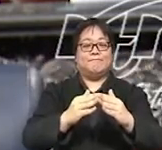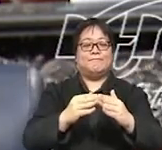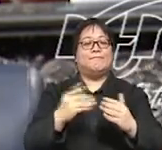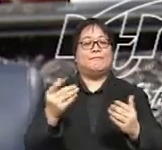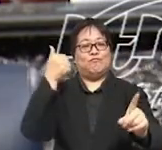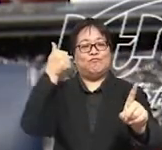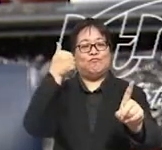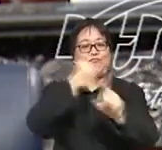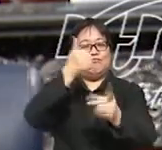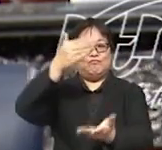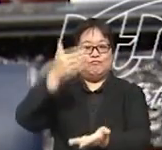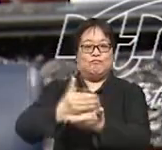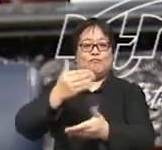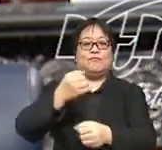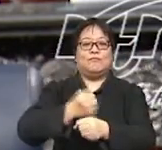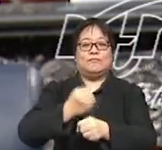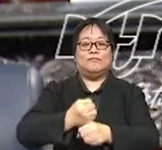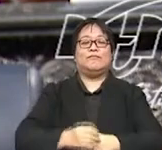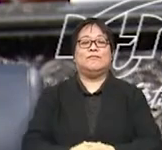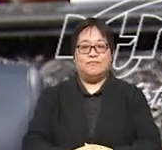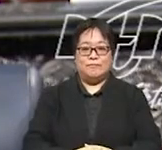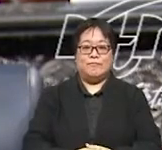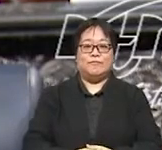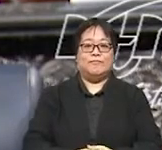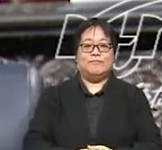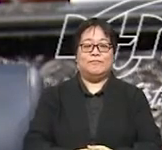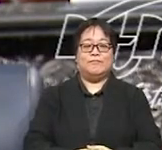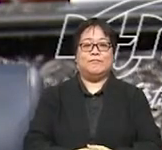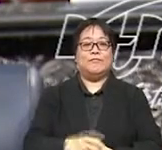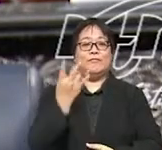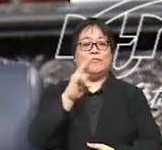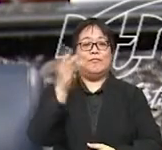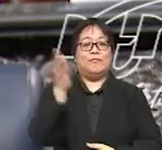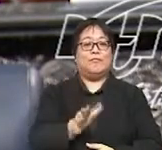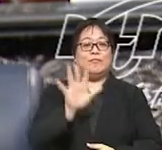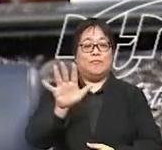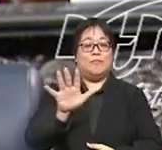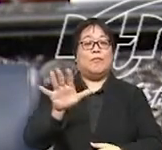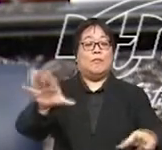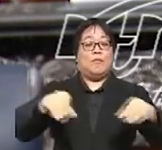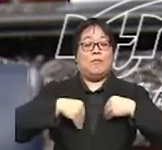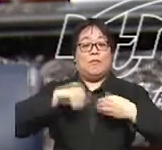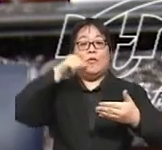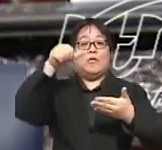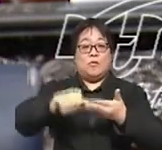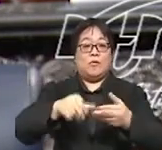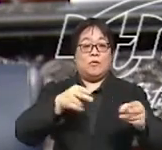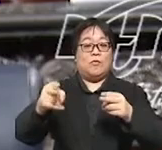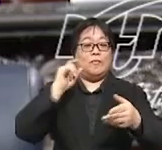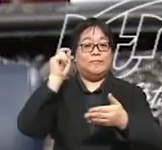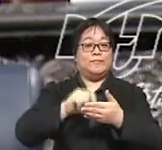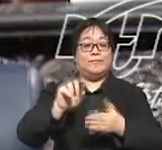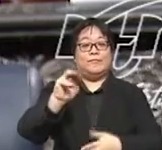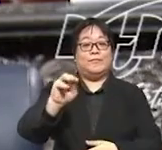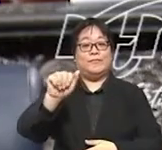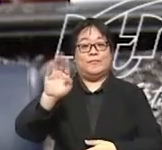arahan pemberhentian kerja stok Bowo the pada 17mei semua surat daripada sekedar MB